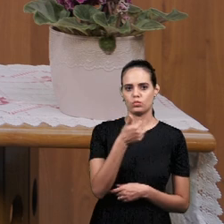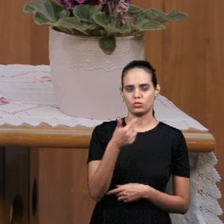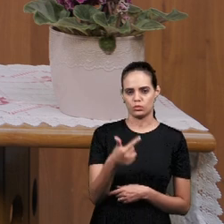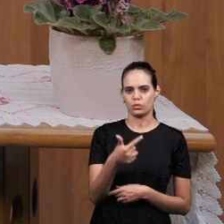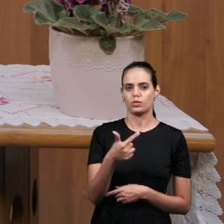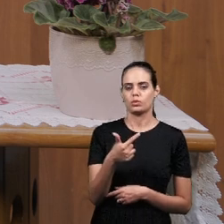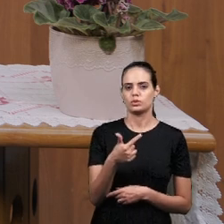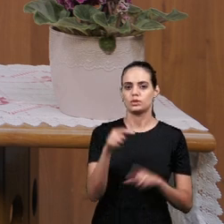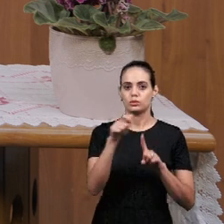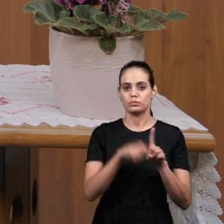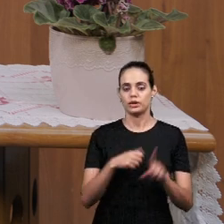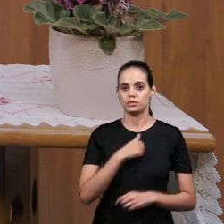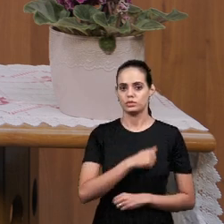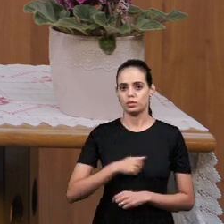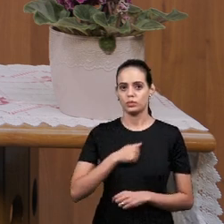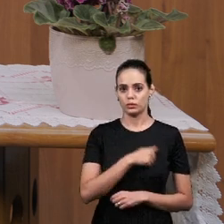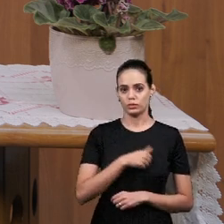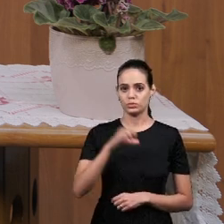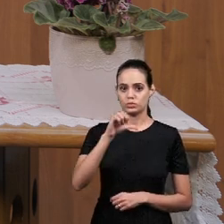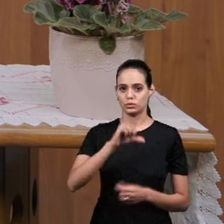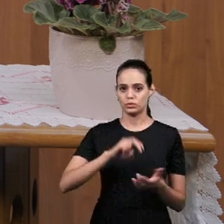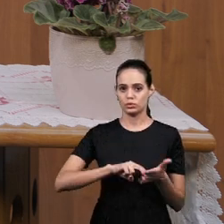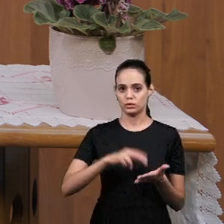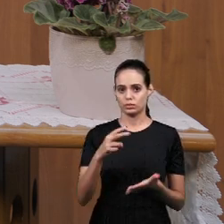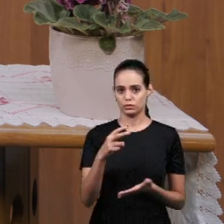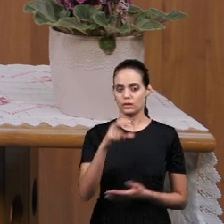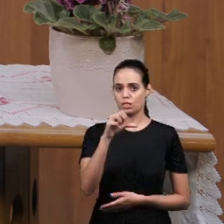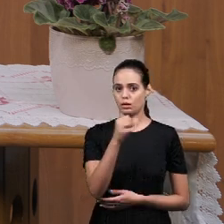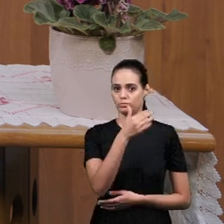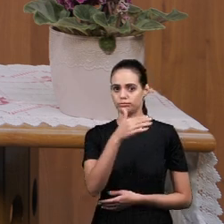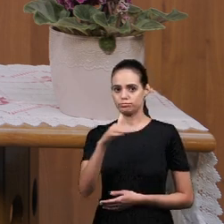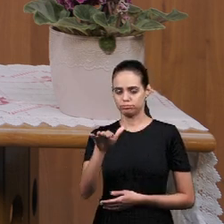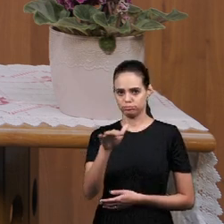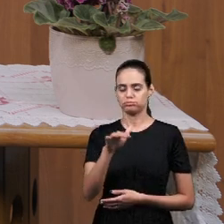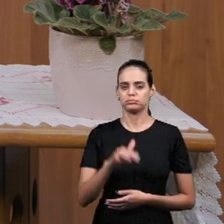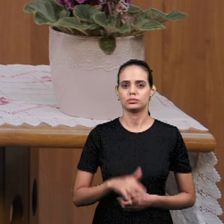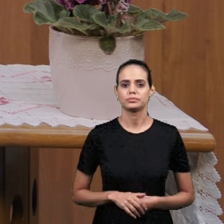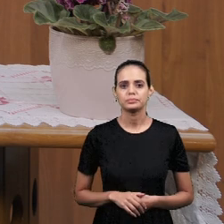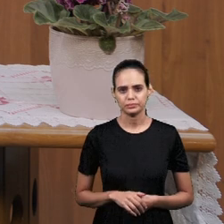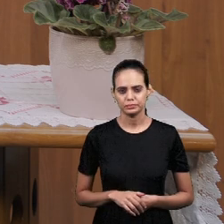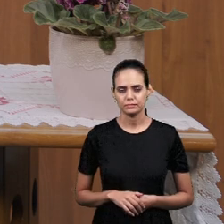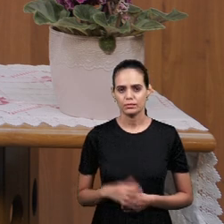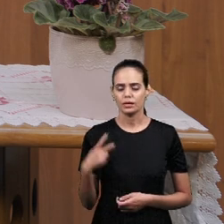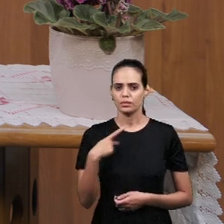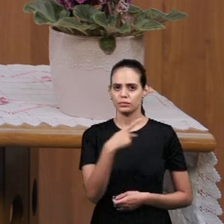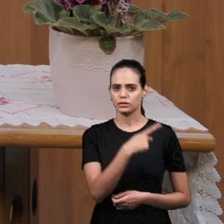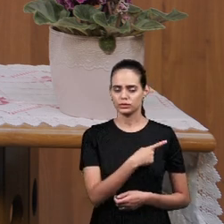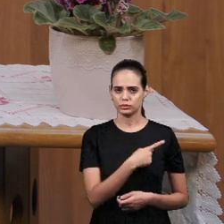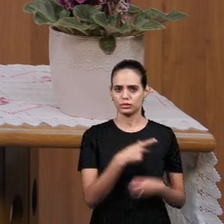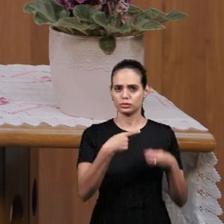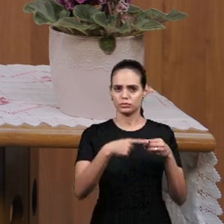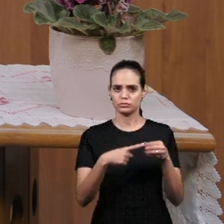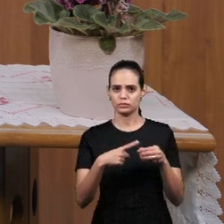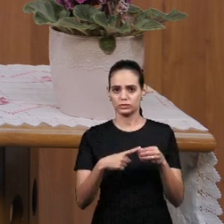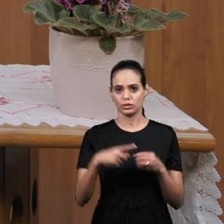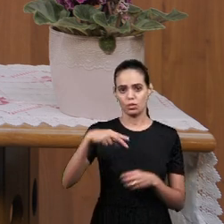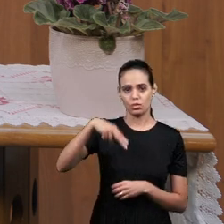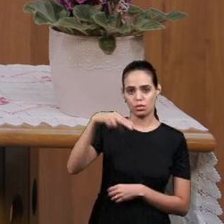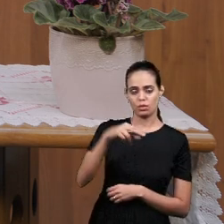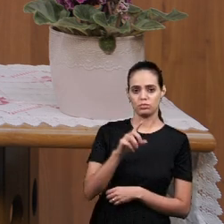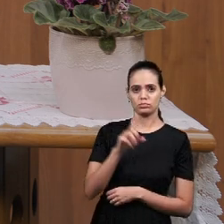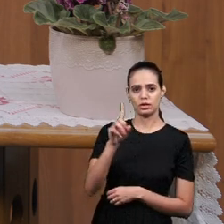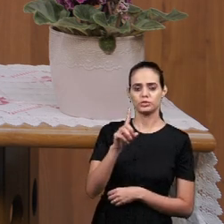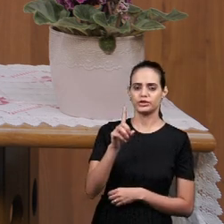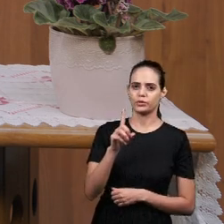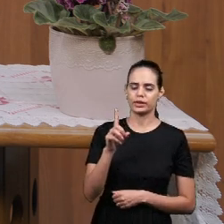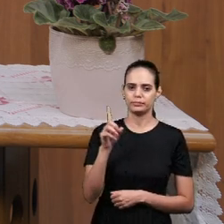9h30 du matin. Il était pasteur ici dans la région nord de Juiz de Fora, dans l'état